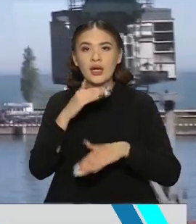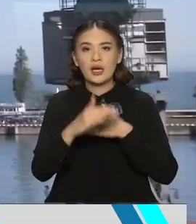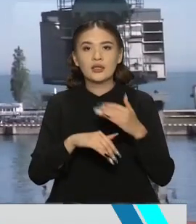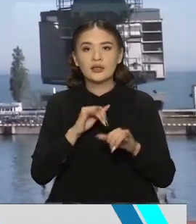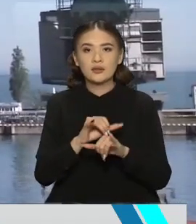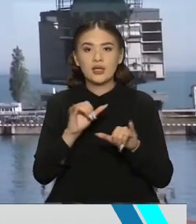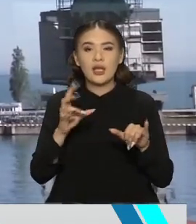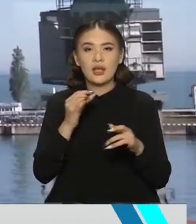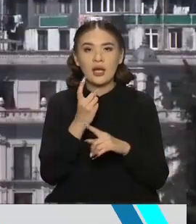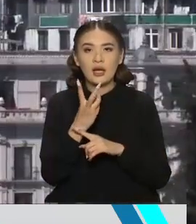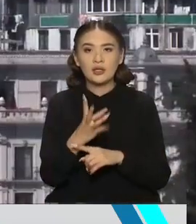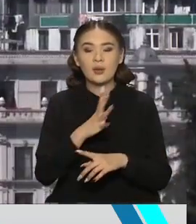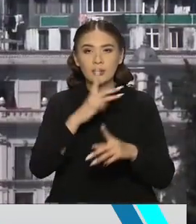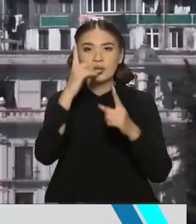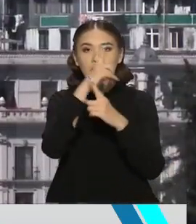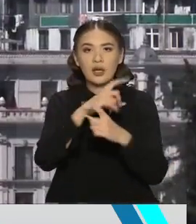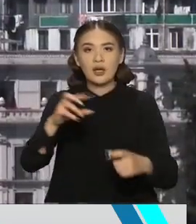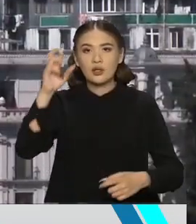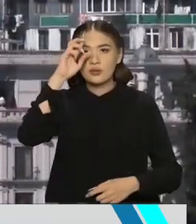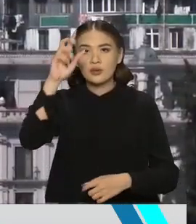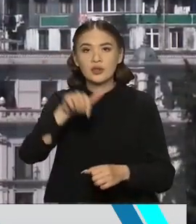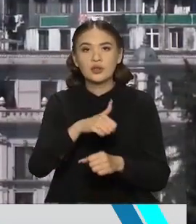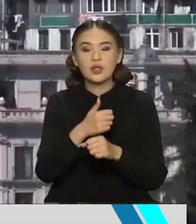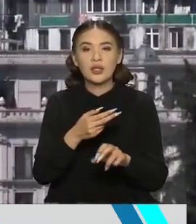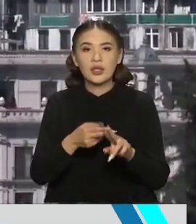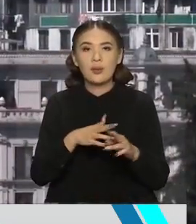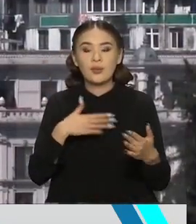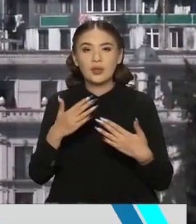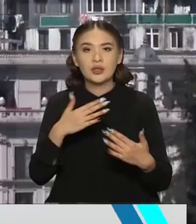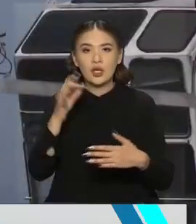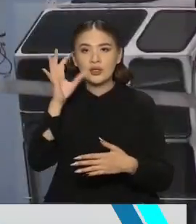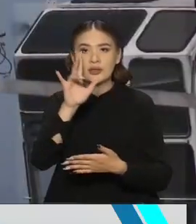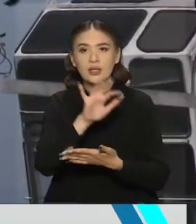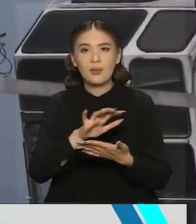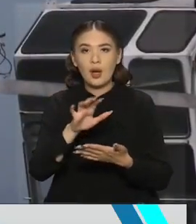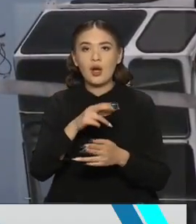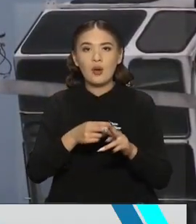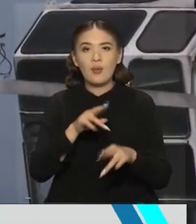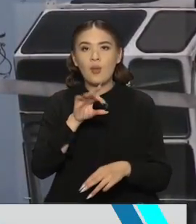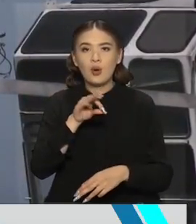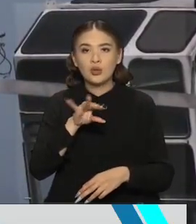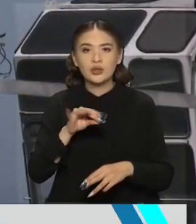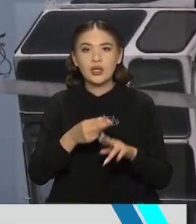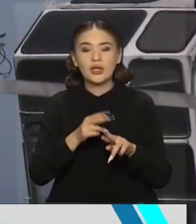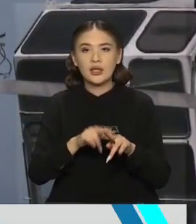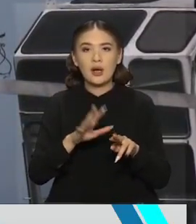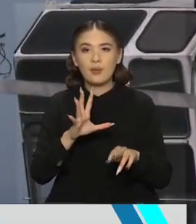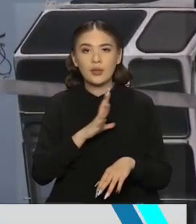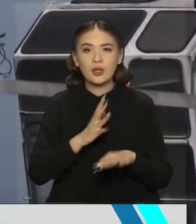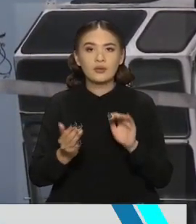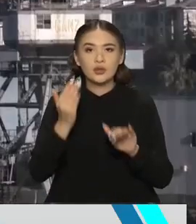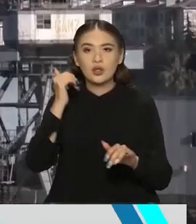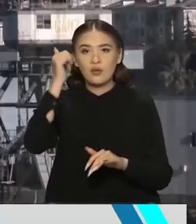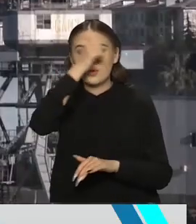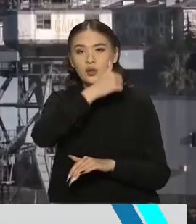направления неоднократно заявлял глава государства. Переговоры по возведению терминала в порту Поти шли в течение всего прошлого